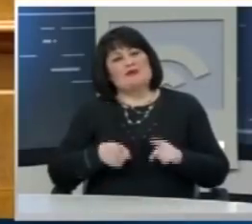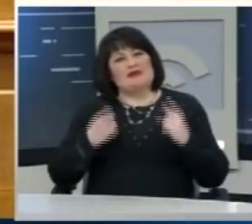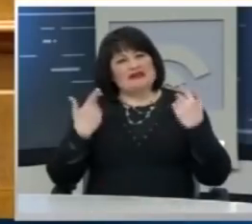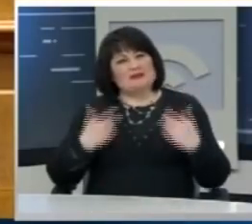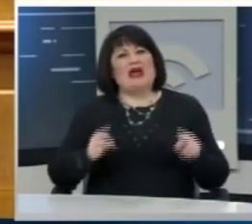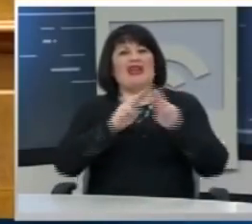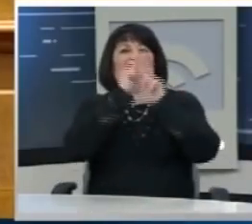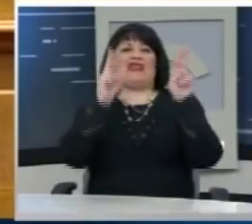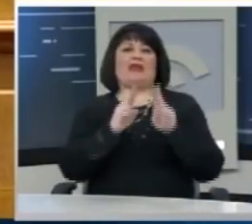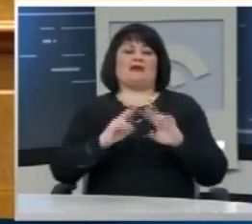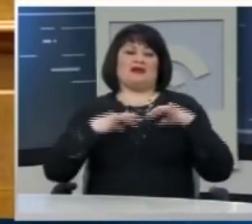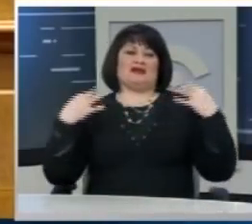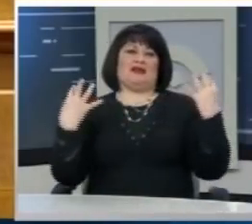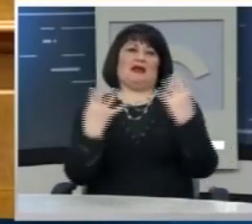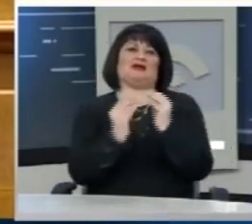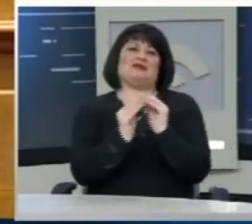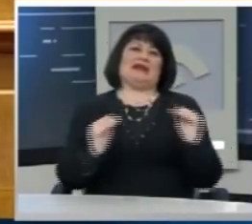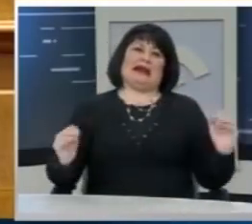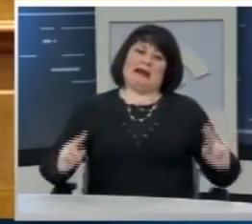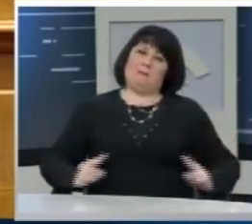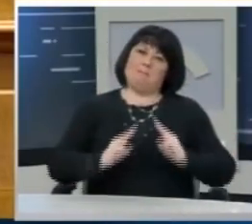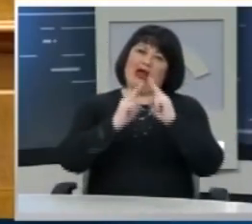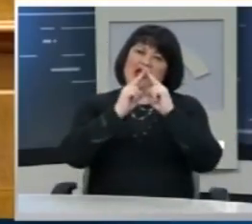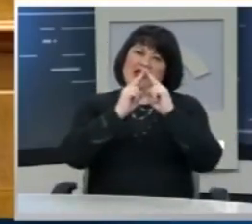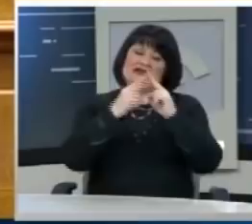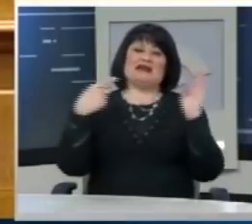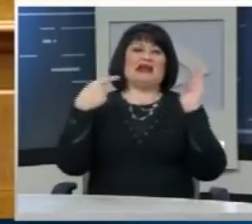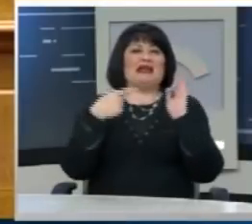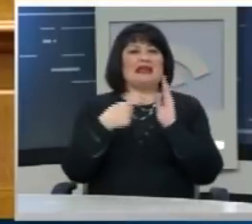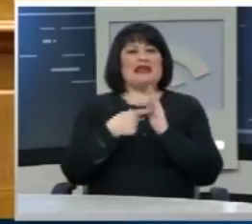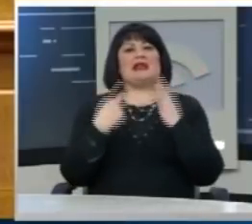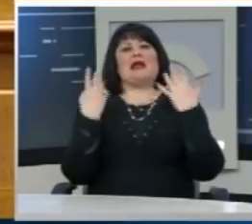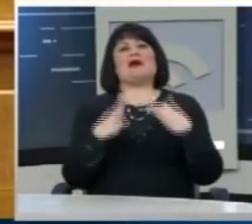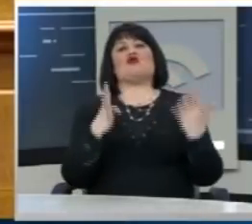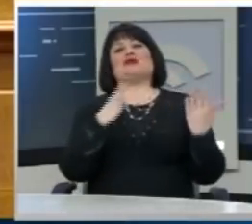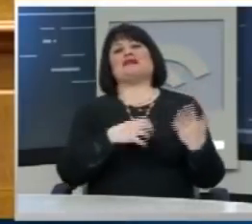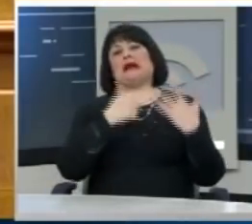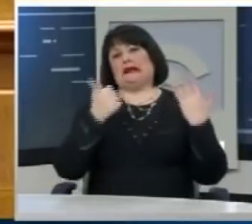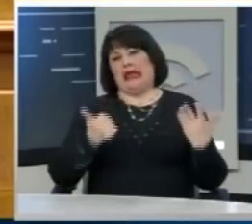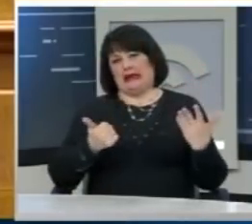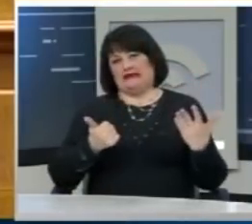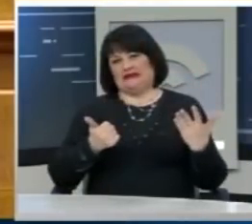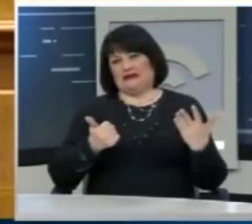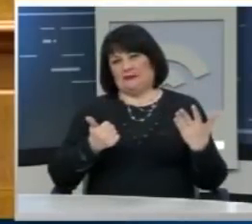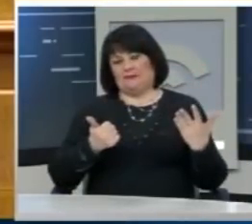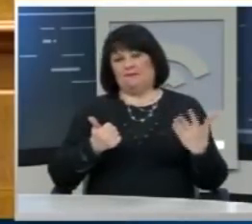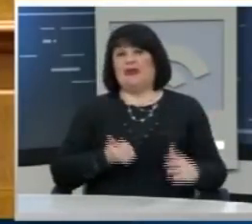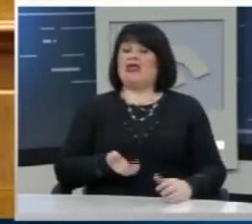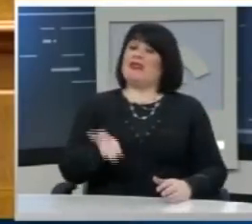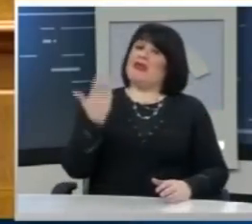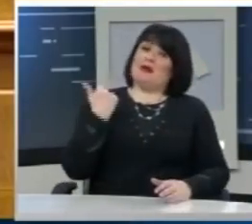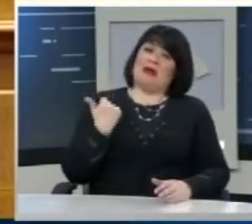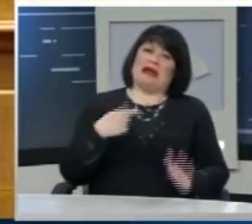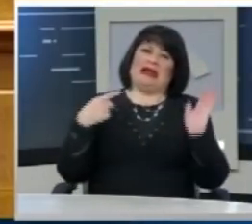η Διεθνής Διάσκεψη Ειρήνης του Παρισιού από το 1946 και ας μην υπάρχει από